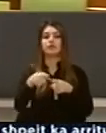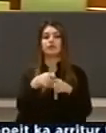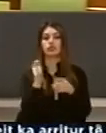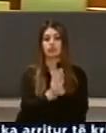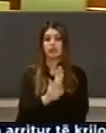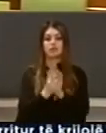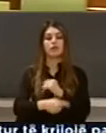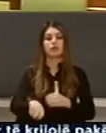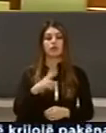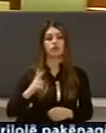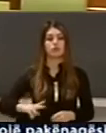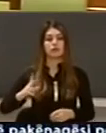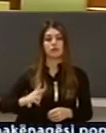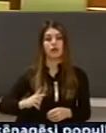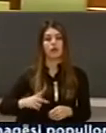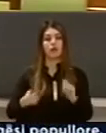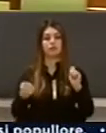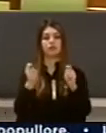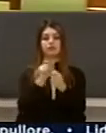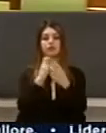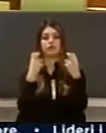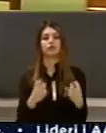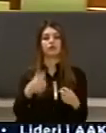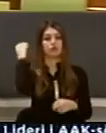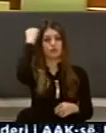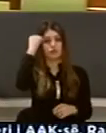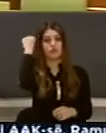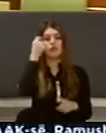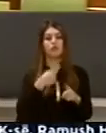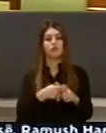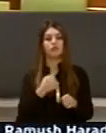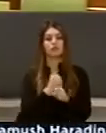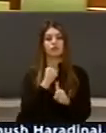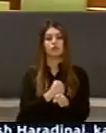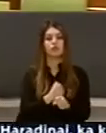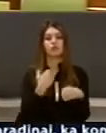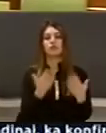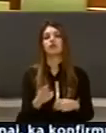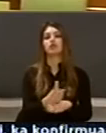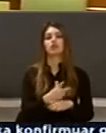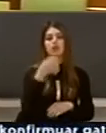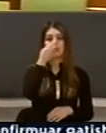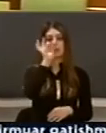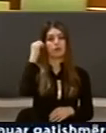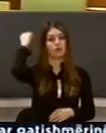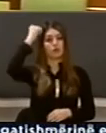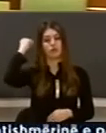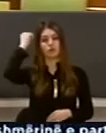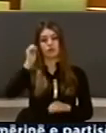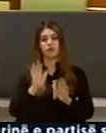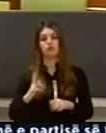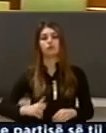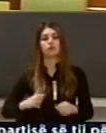e këtij vendi të qëndrojnë në Kosovë dhe të kontribuojnë në ndërtimin e një të ardhme më të mirë dhe prosperuese